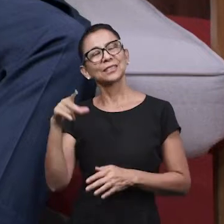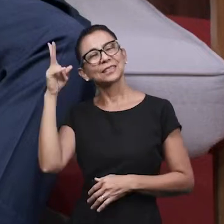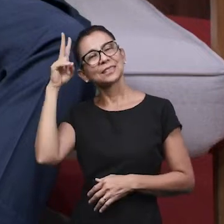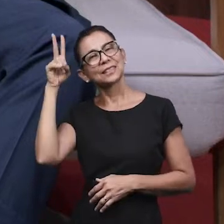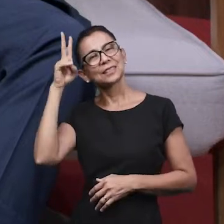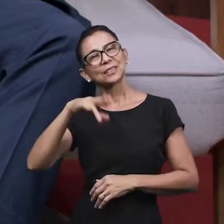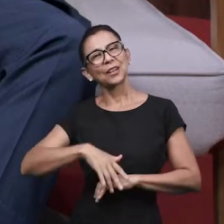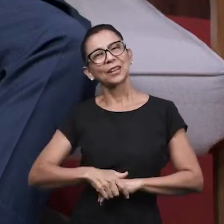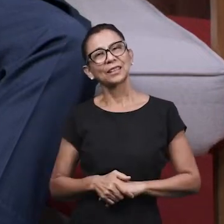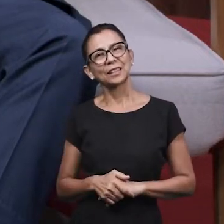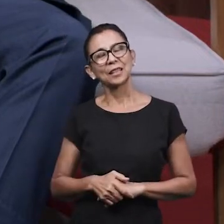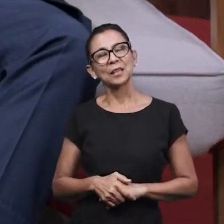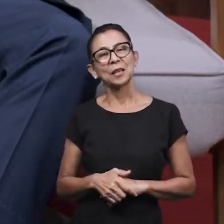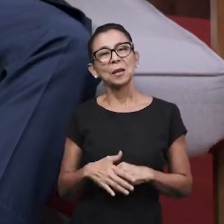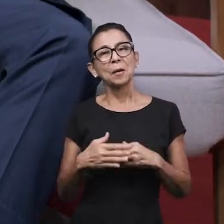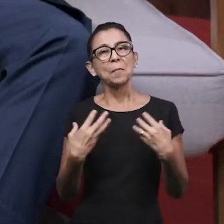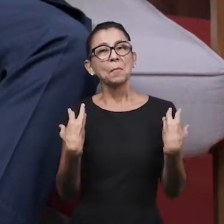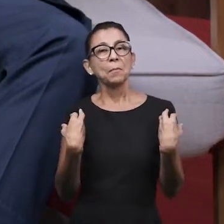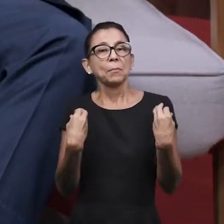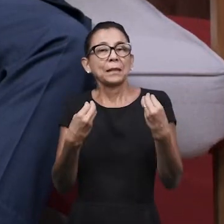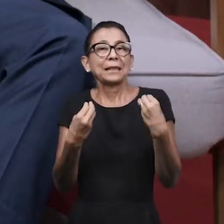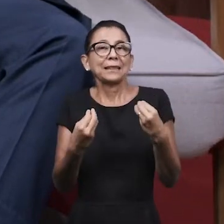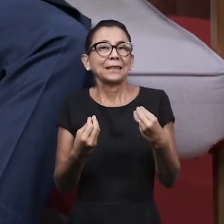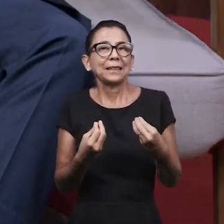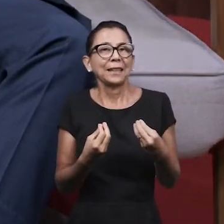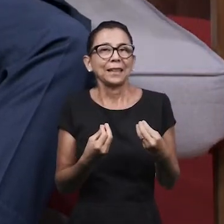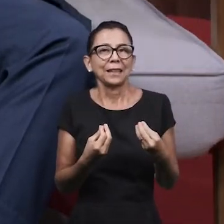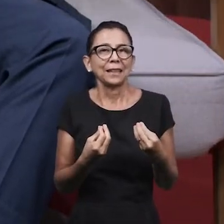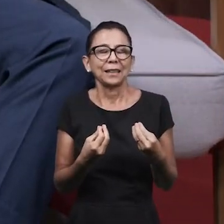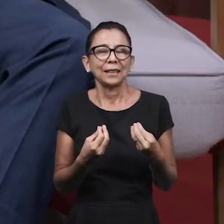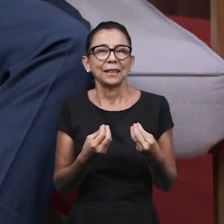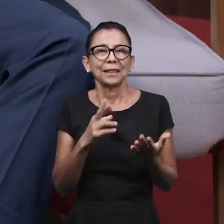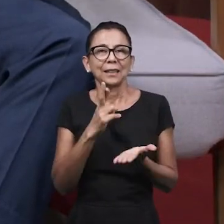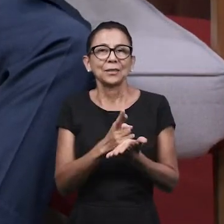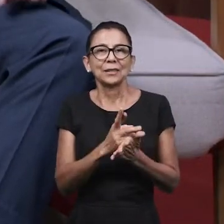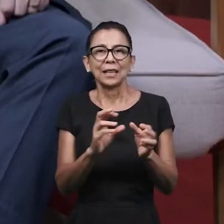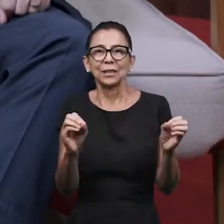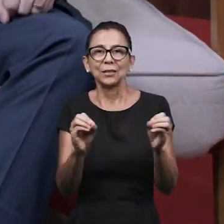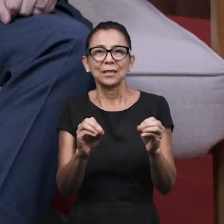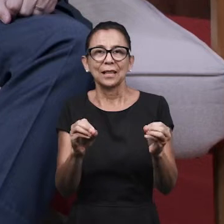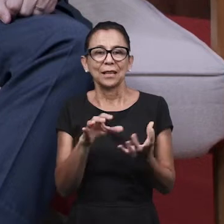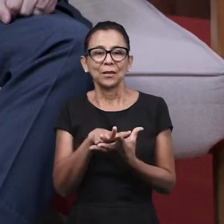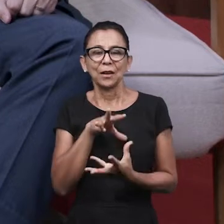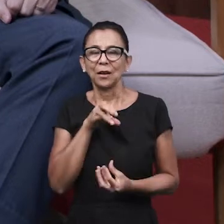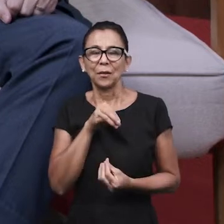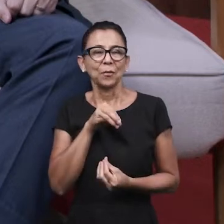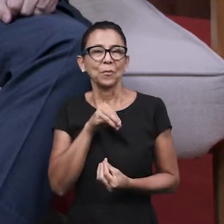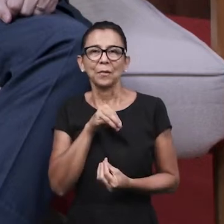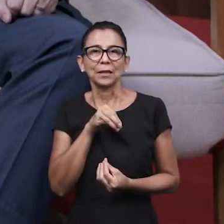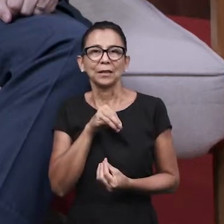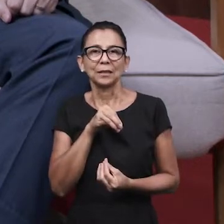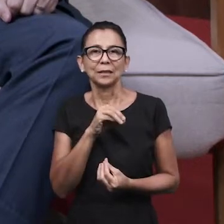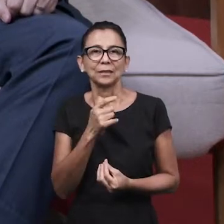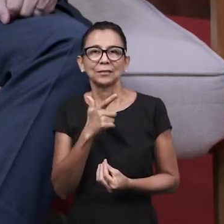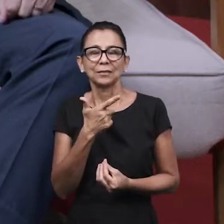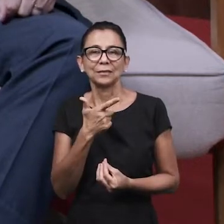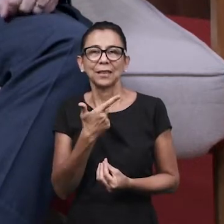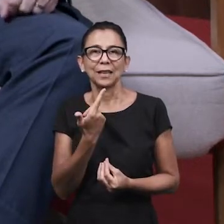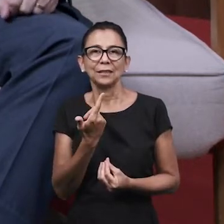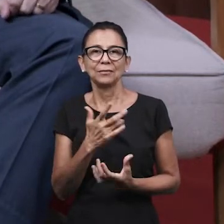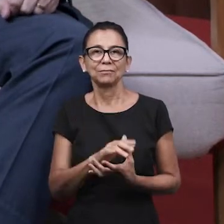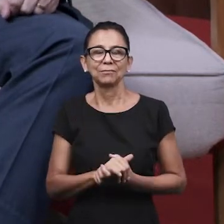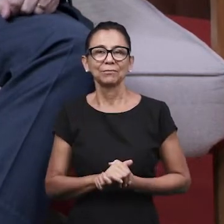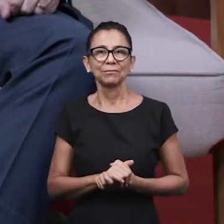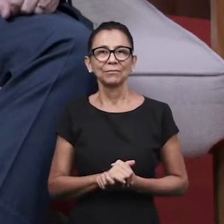pas de sens, aucun sens, n'apporte pas un résultat pour l'âme. La réponse de Moïse a été notable parce